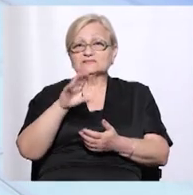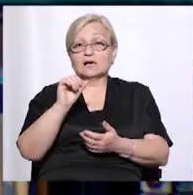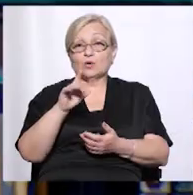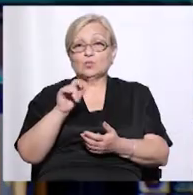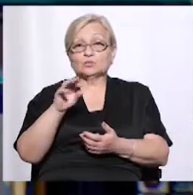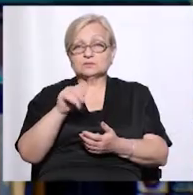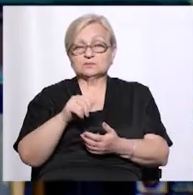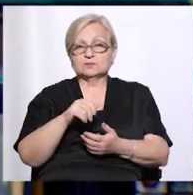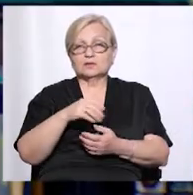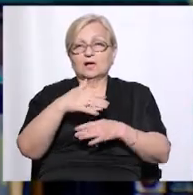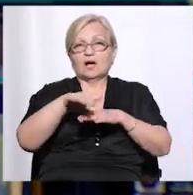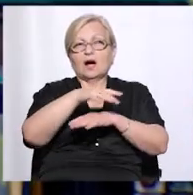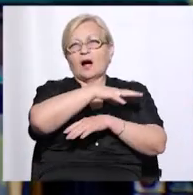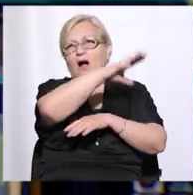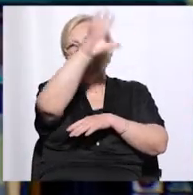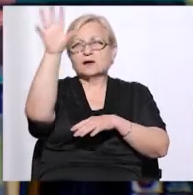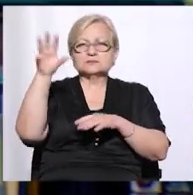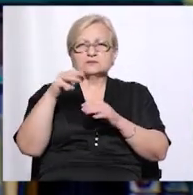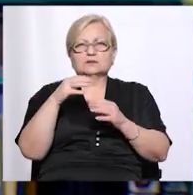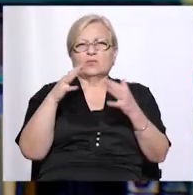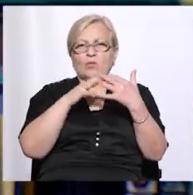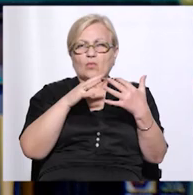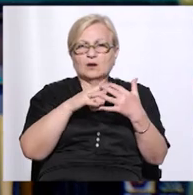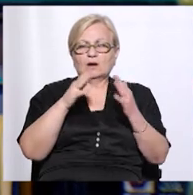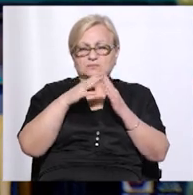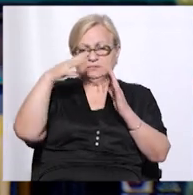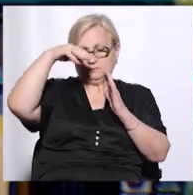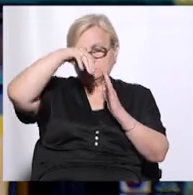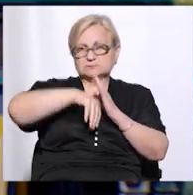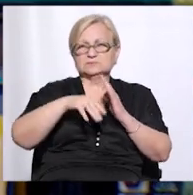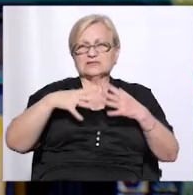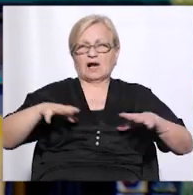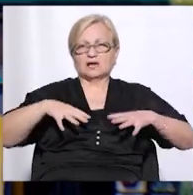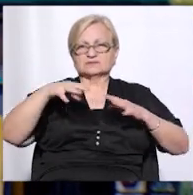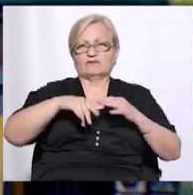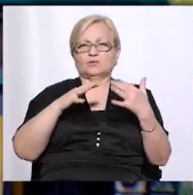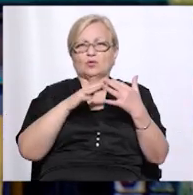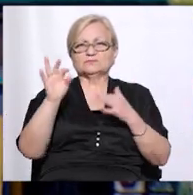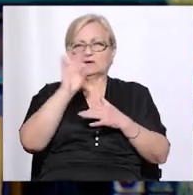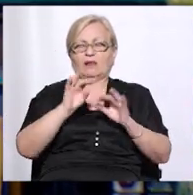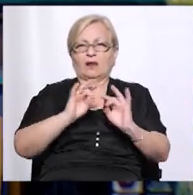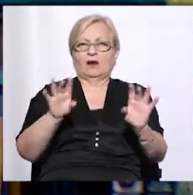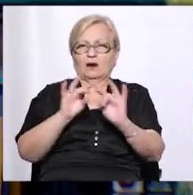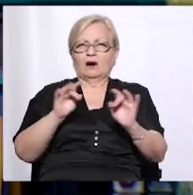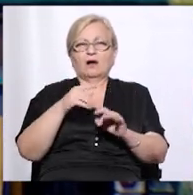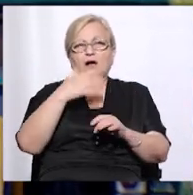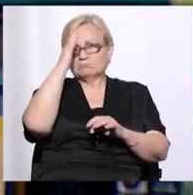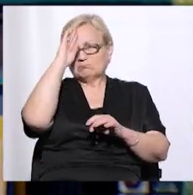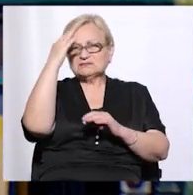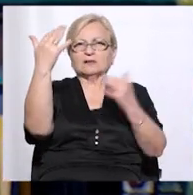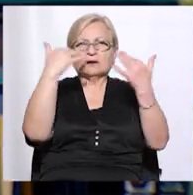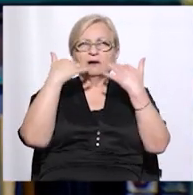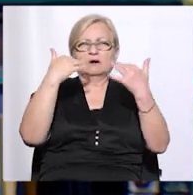არ ასახეო გარებრძოლები და მთელი რომანი დაუთმე შინა აშლილობას, ხო, შინა ომებს, კონსტანტინე გამსახურდიამ